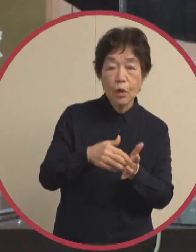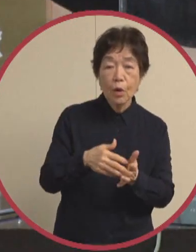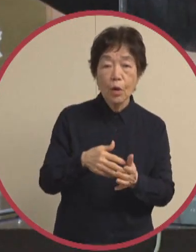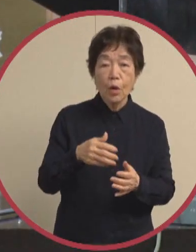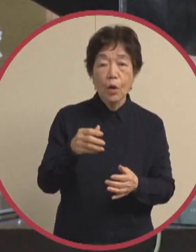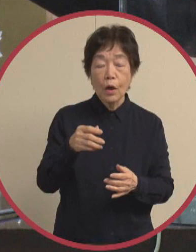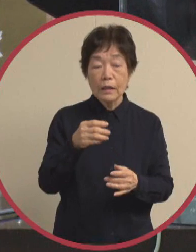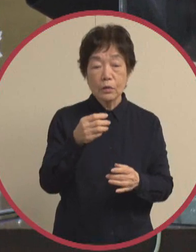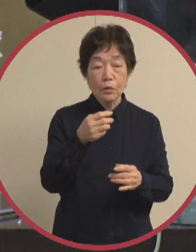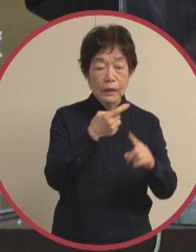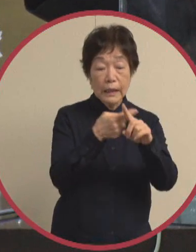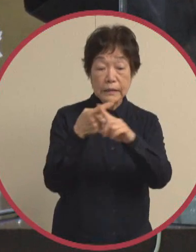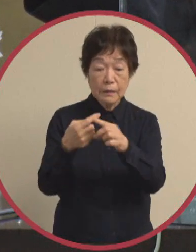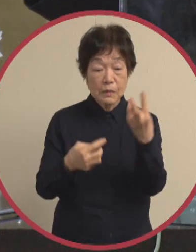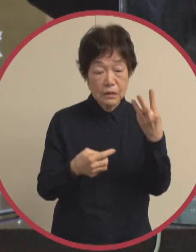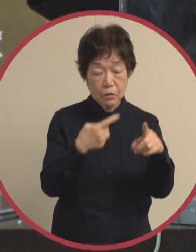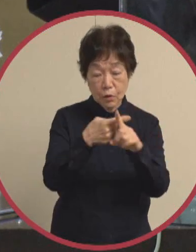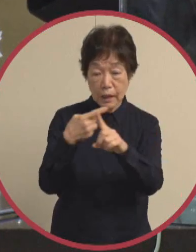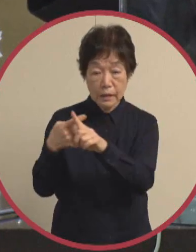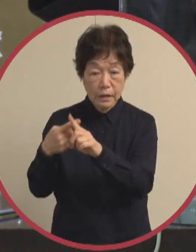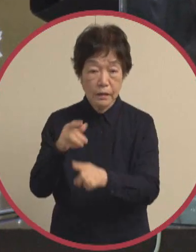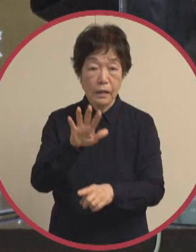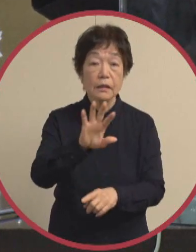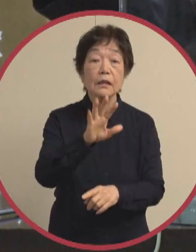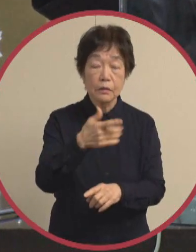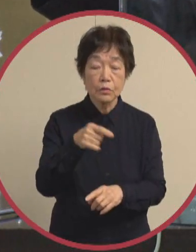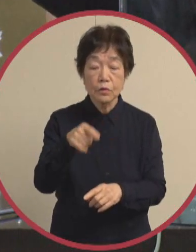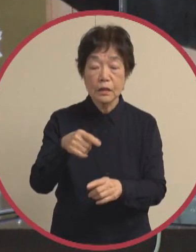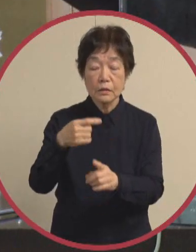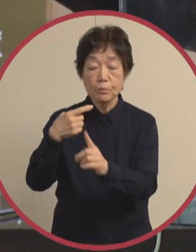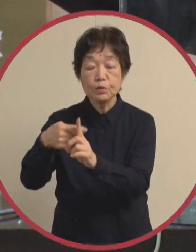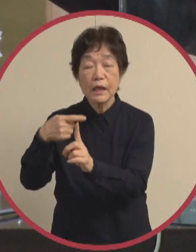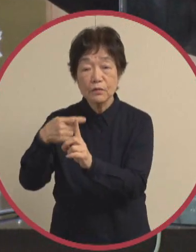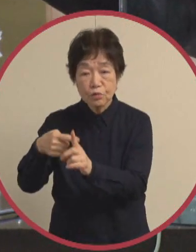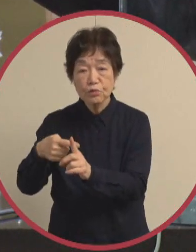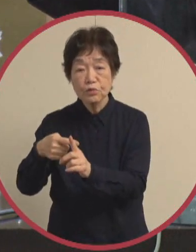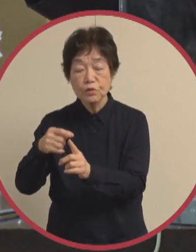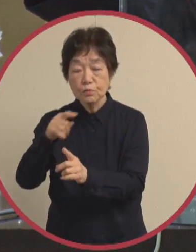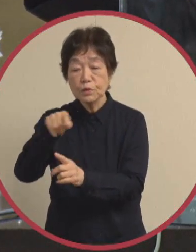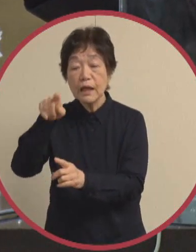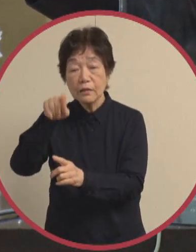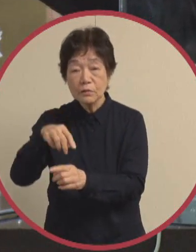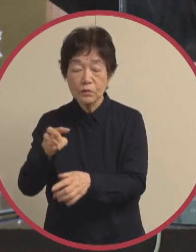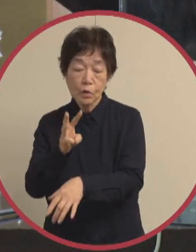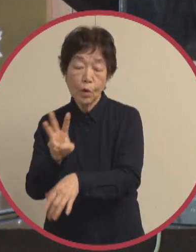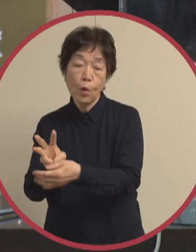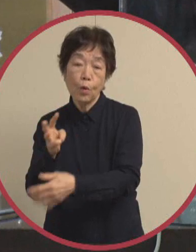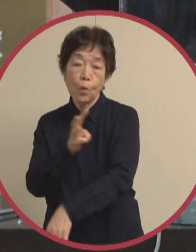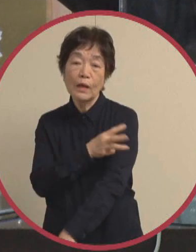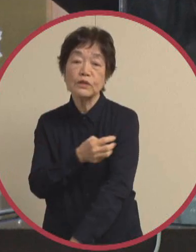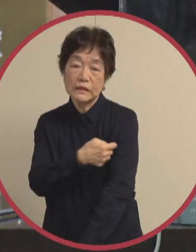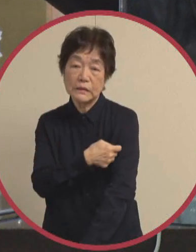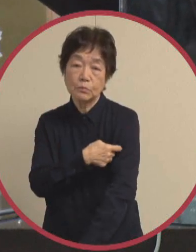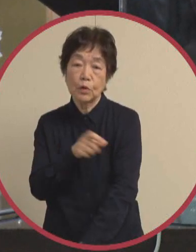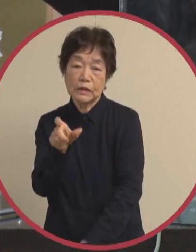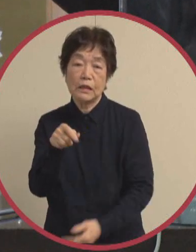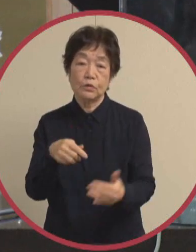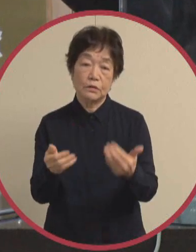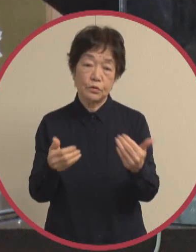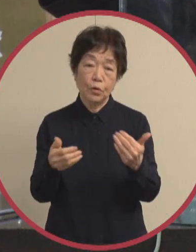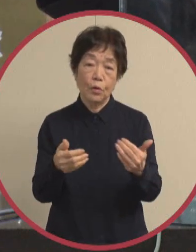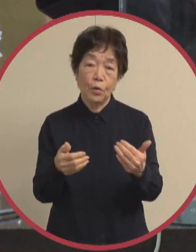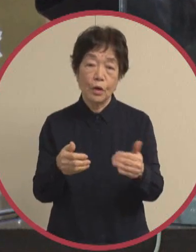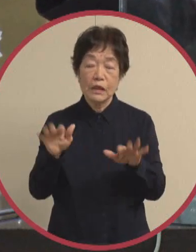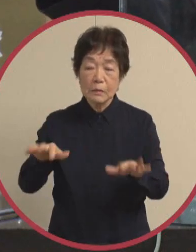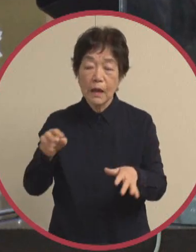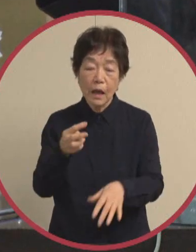一つ、もう一個、こう加わる形になってまして、これワクチンが入ってないので、ていうかま